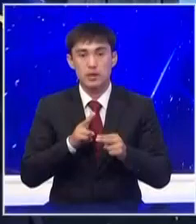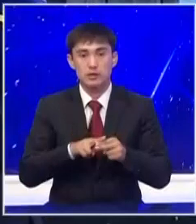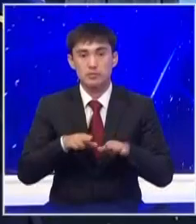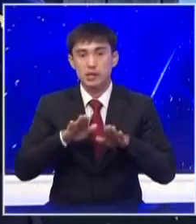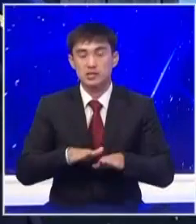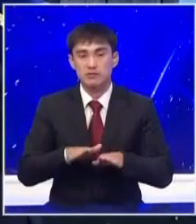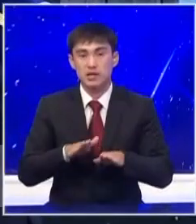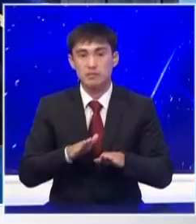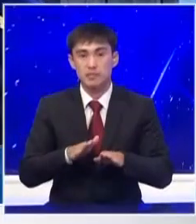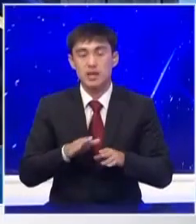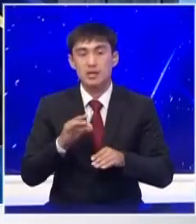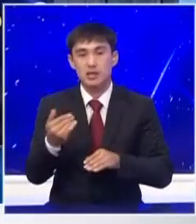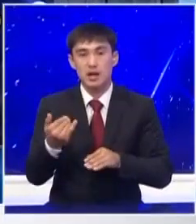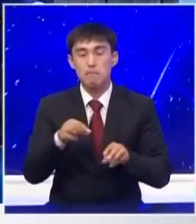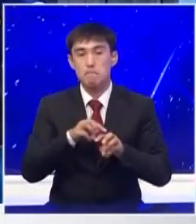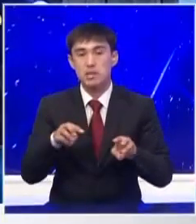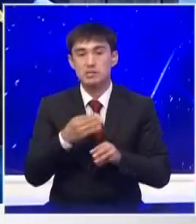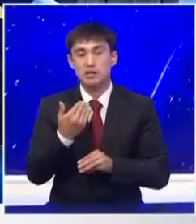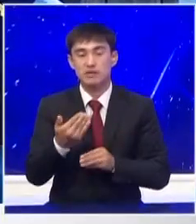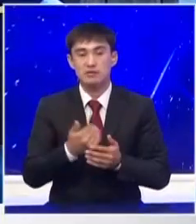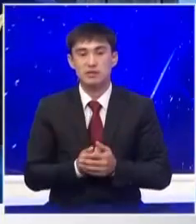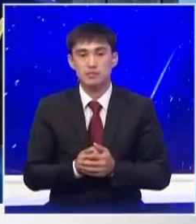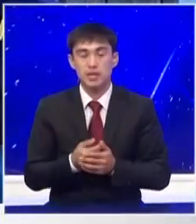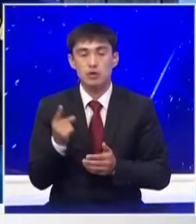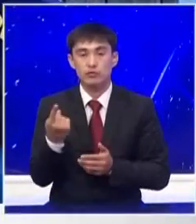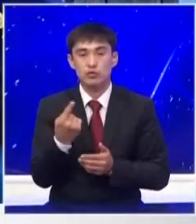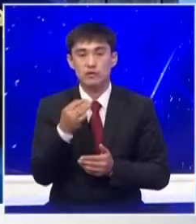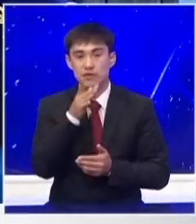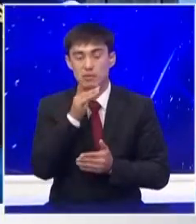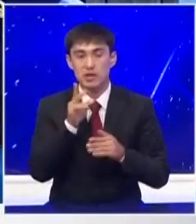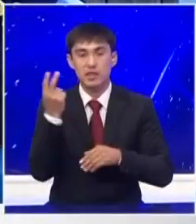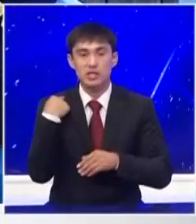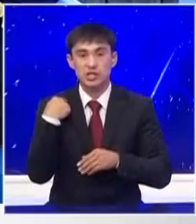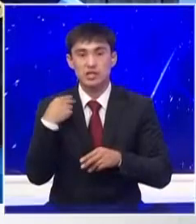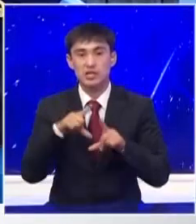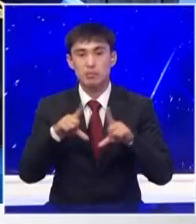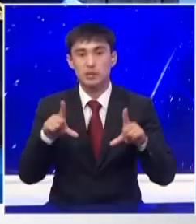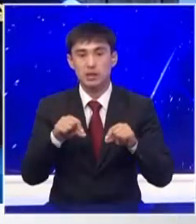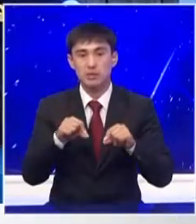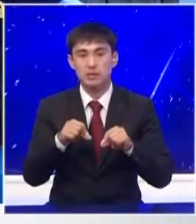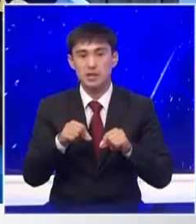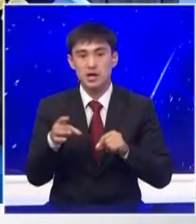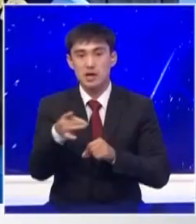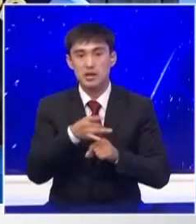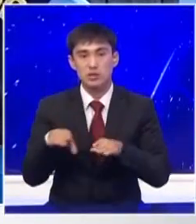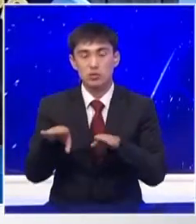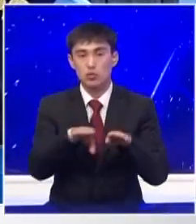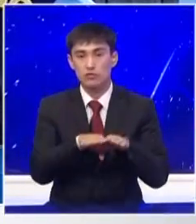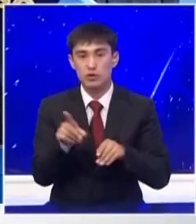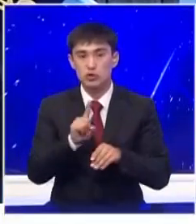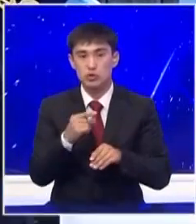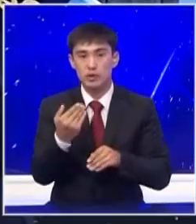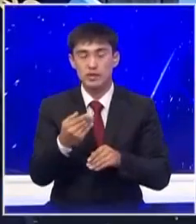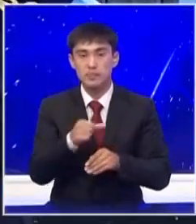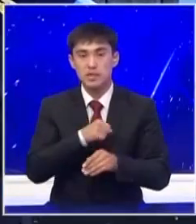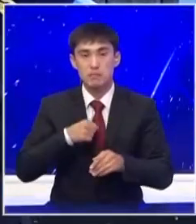Оставляем полномочия для министра вашего и в то же время для начальников департамента регионального уровня, чтобы они